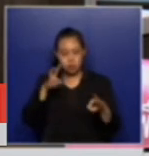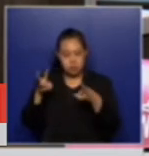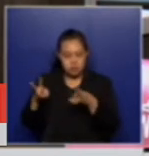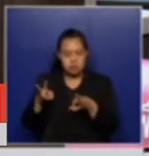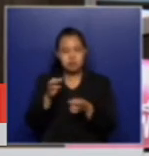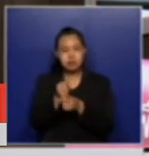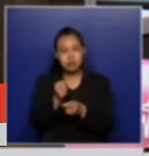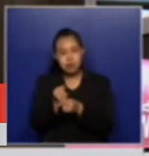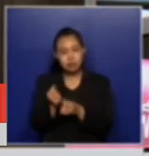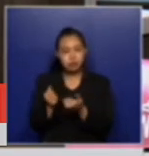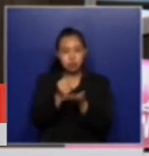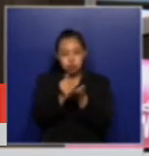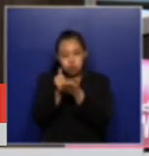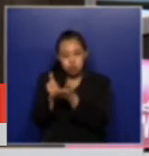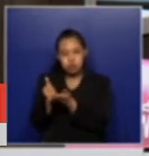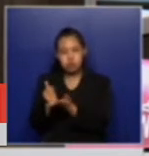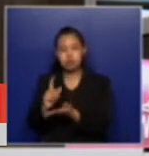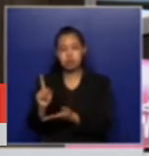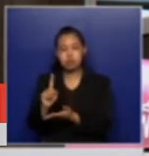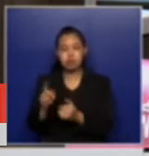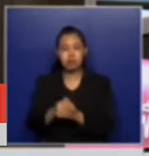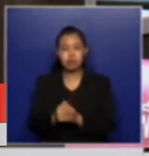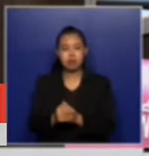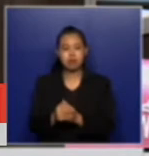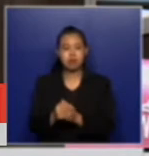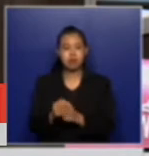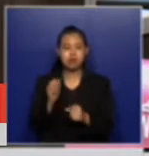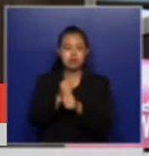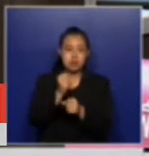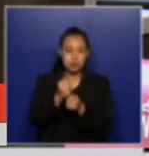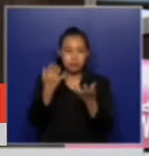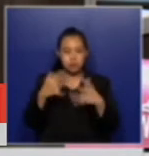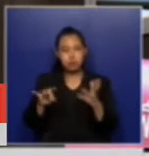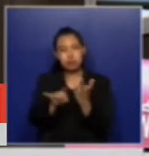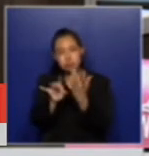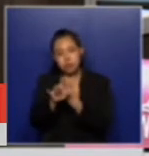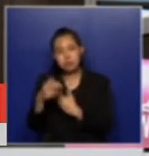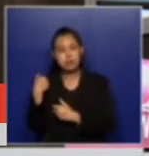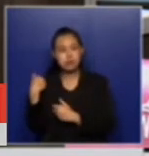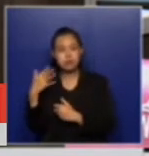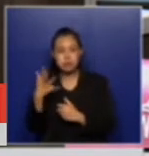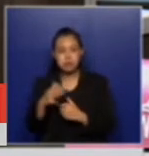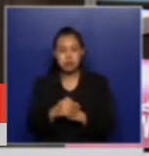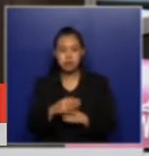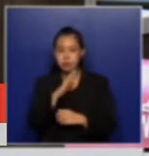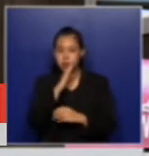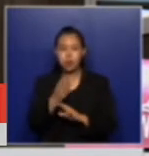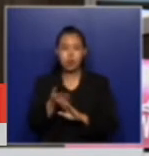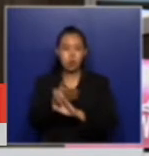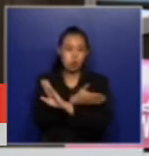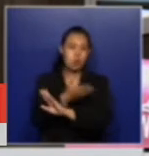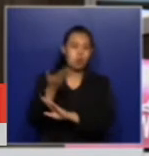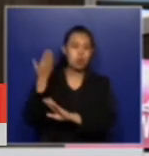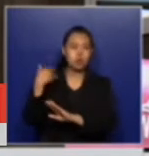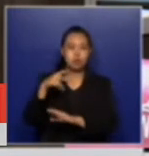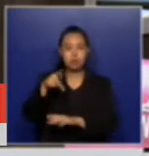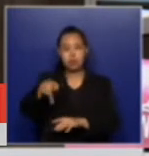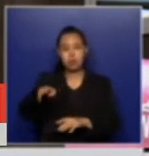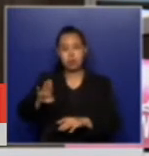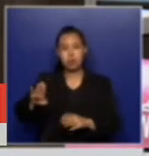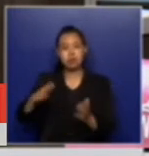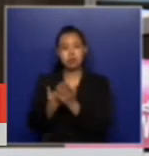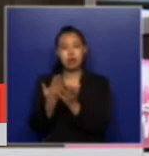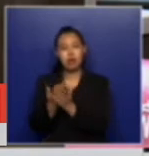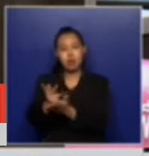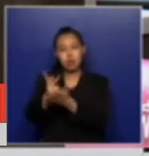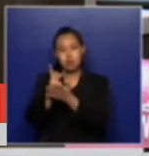ไรและจะมีประสิทธิภาพมากน้อยเพียงใดนะในระยะก่อนหน้านี้รัฐบาลได้ออกพรบเงินกู้